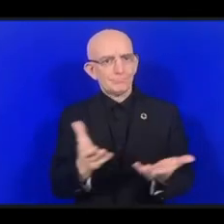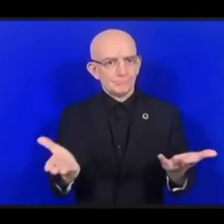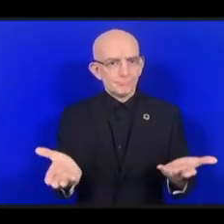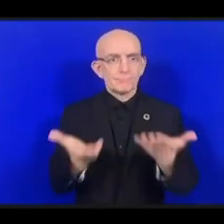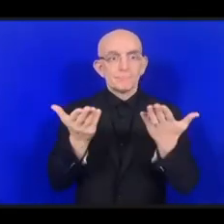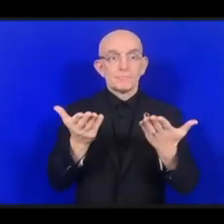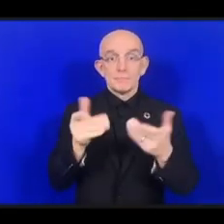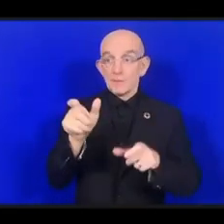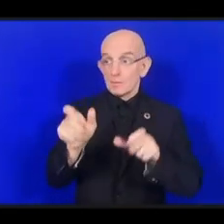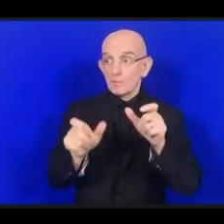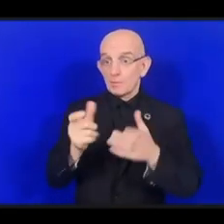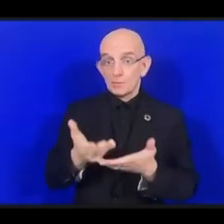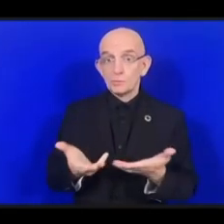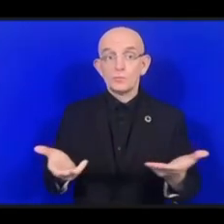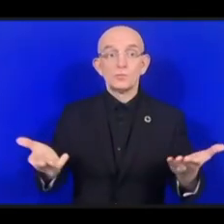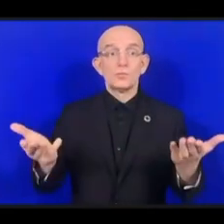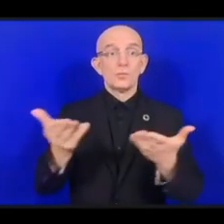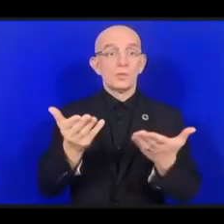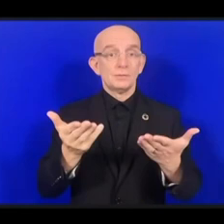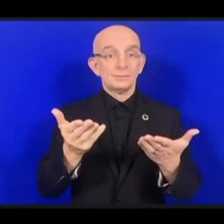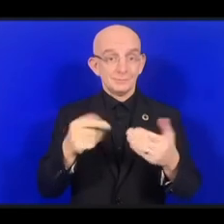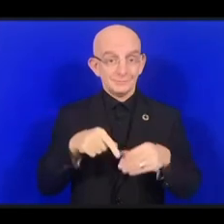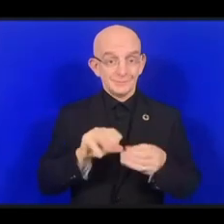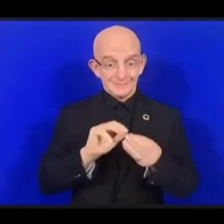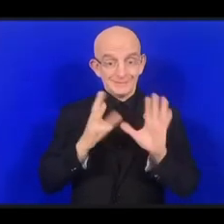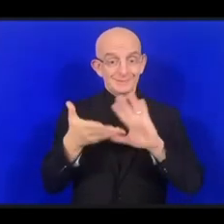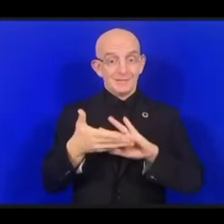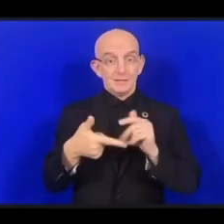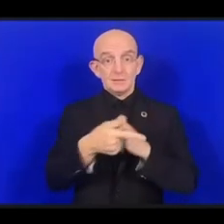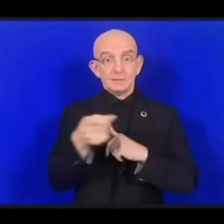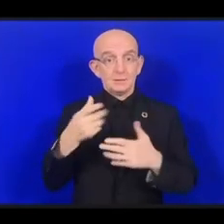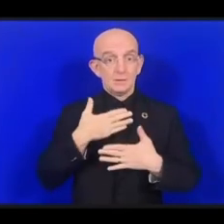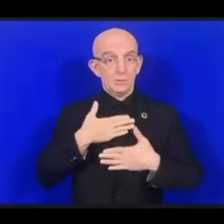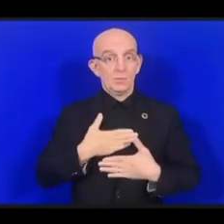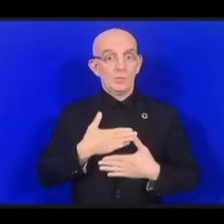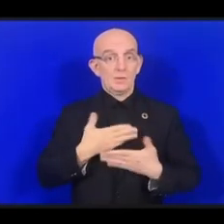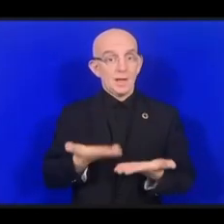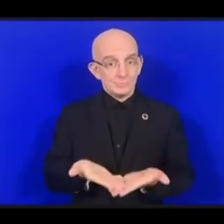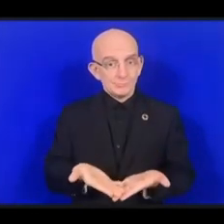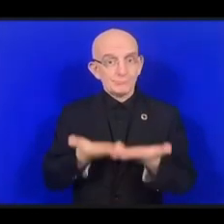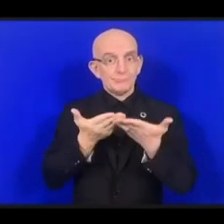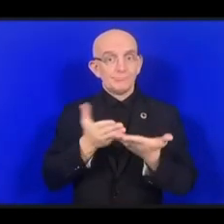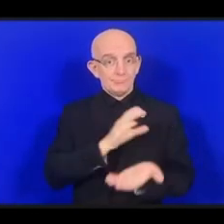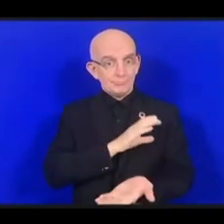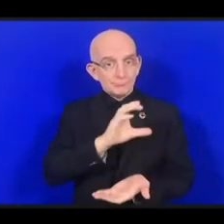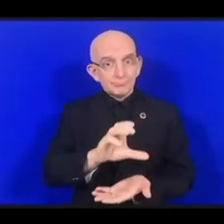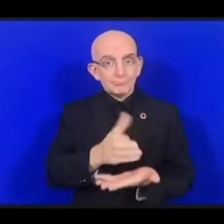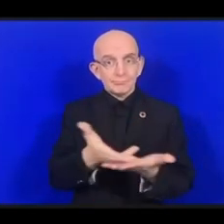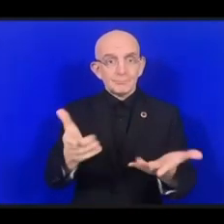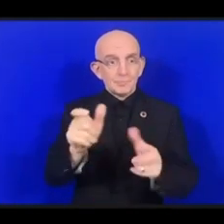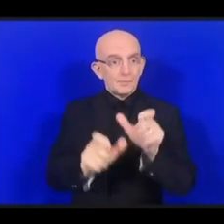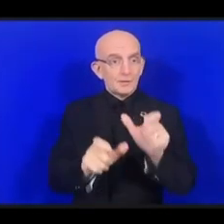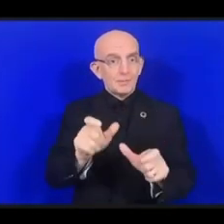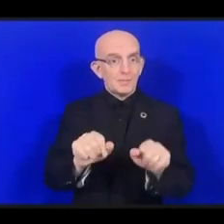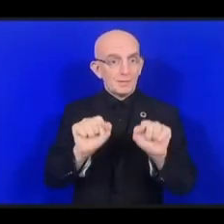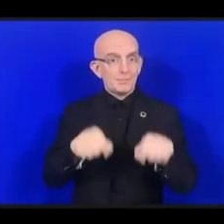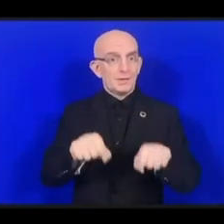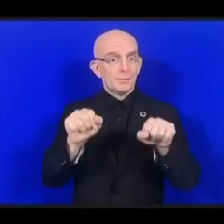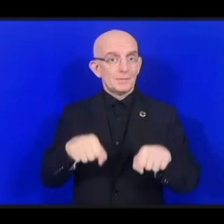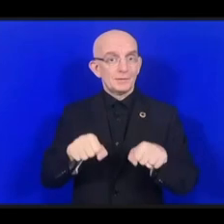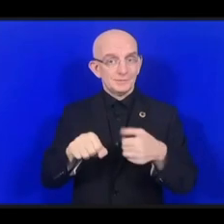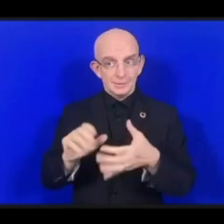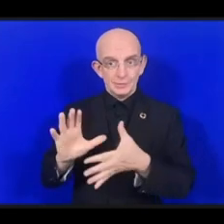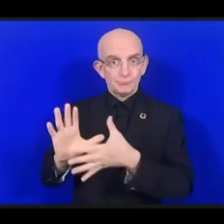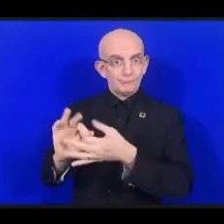tous dans ce monde tout est fait de connexion de liens chaque